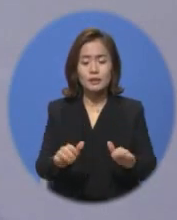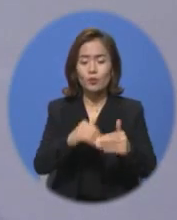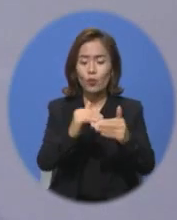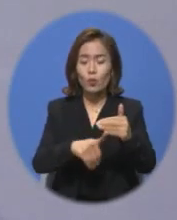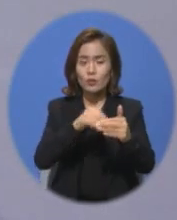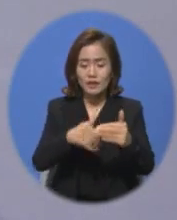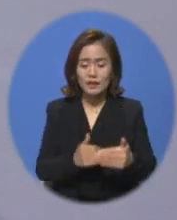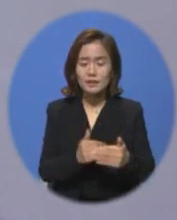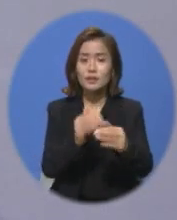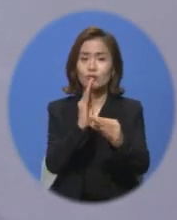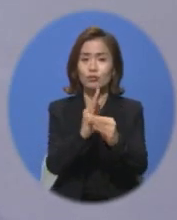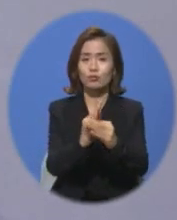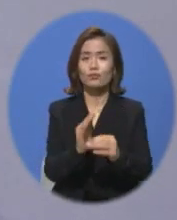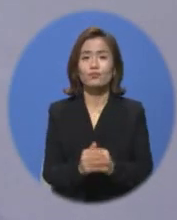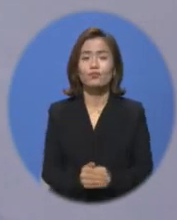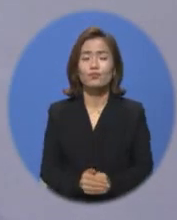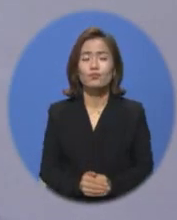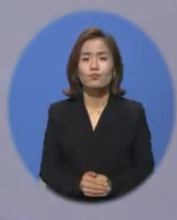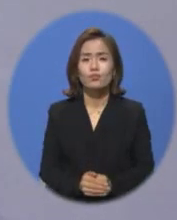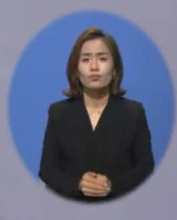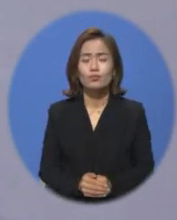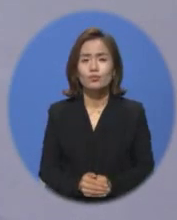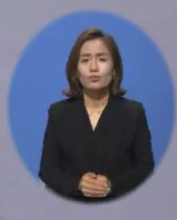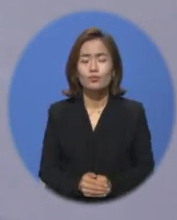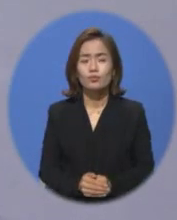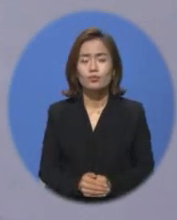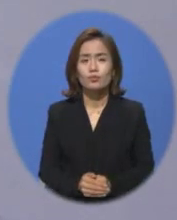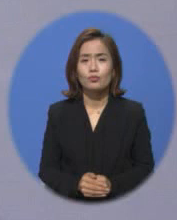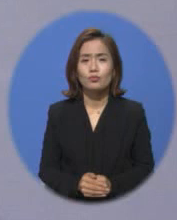공사가진행중입니다.이곳에는